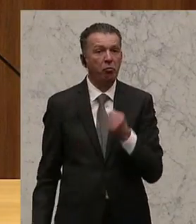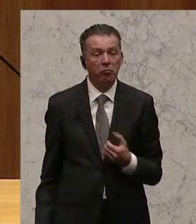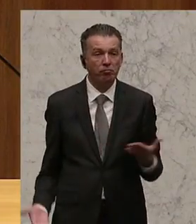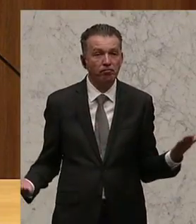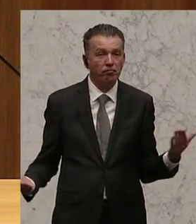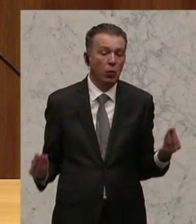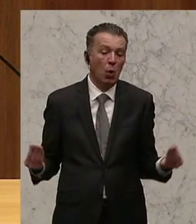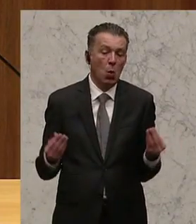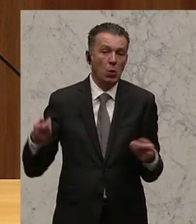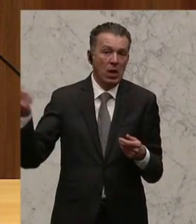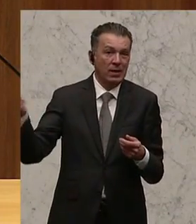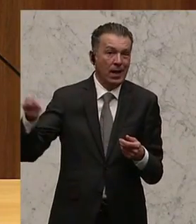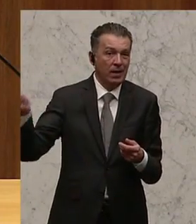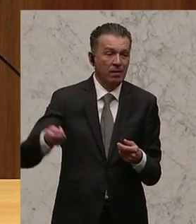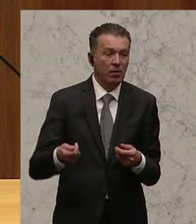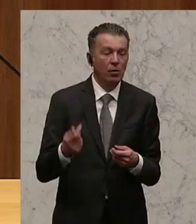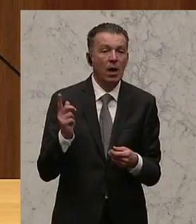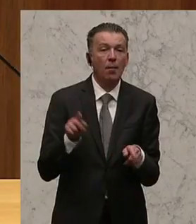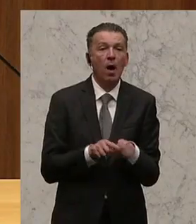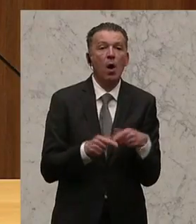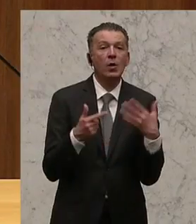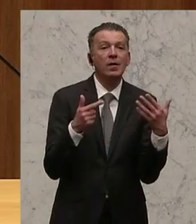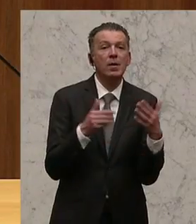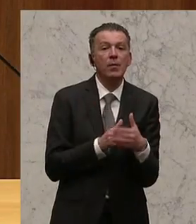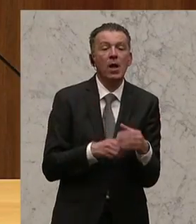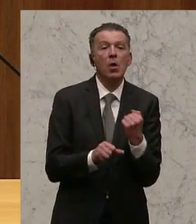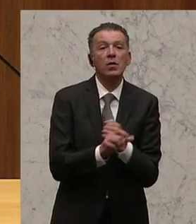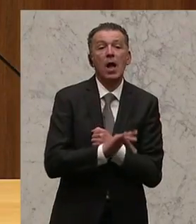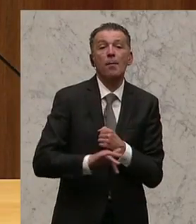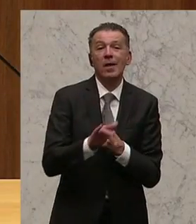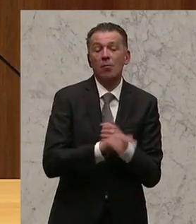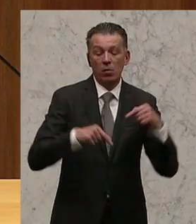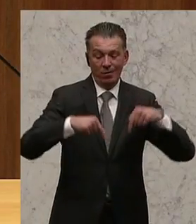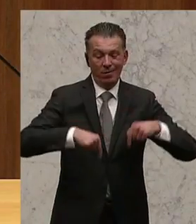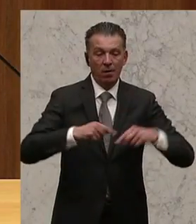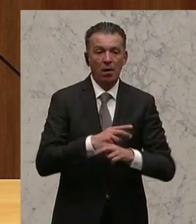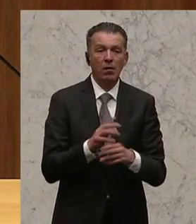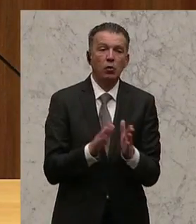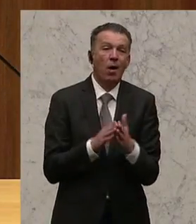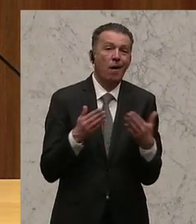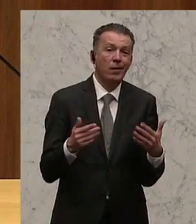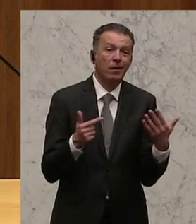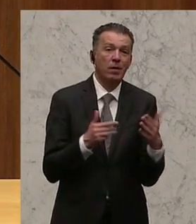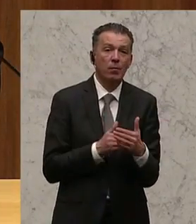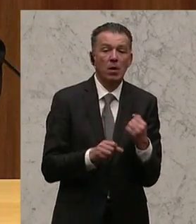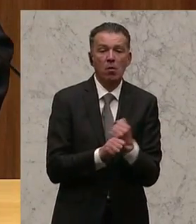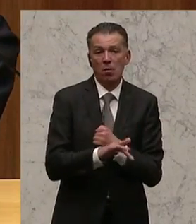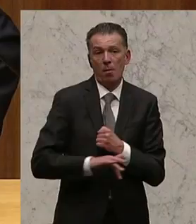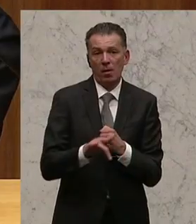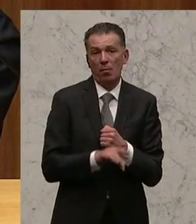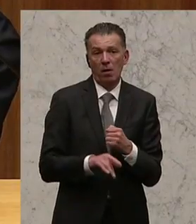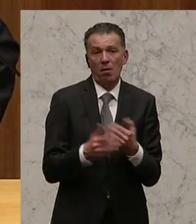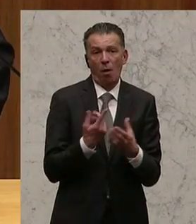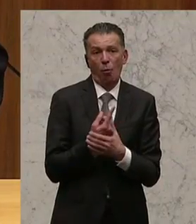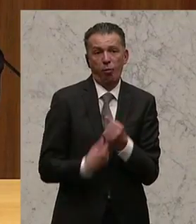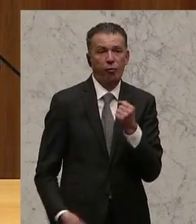diese Sanktionen. Es geht aber auch um 7.000 Arbeitsplätze in Österreich. Schade um diese 7.000 Arbeitsplätze. Die